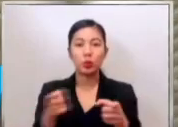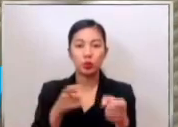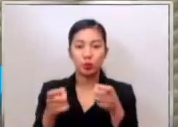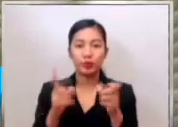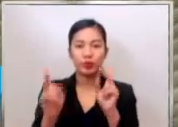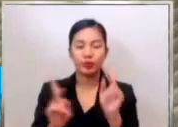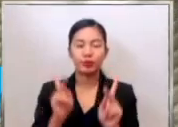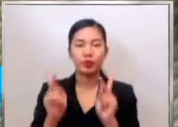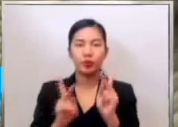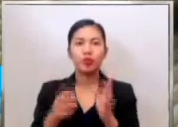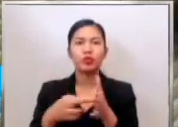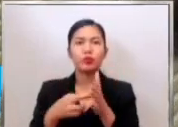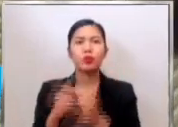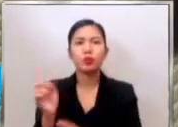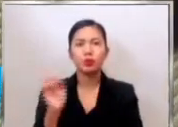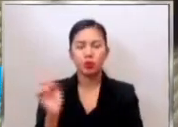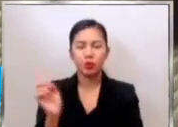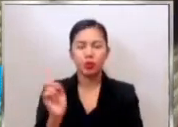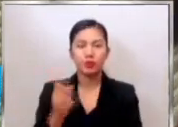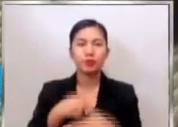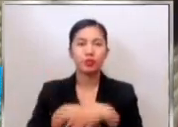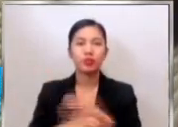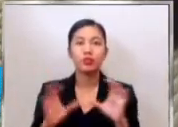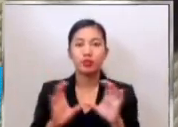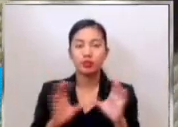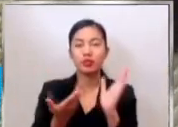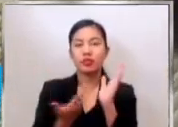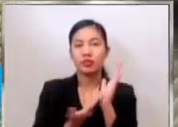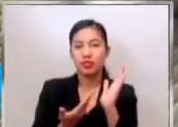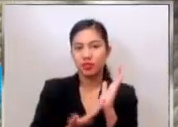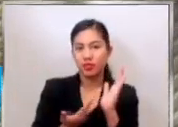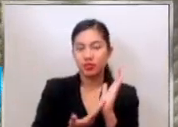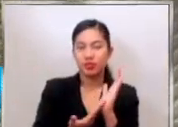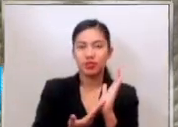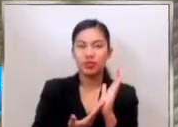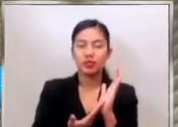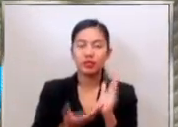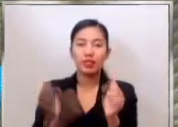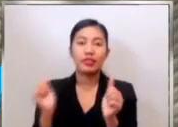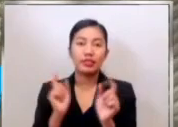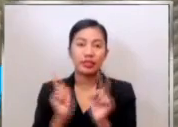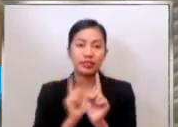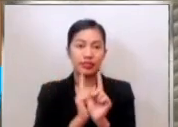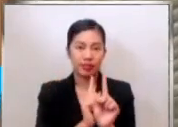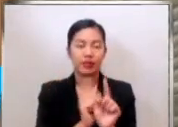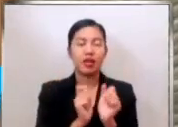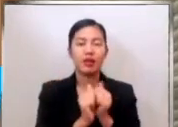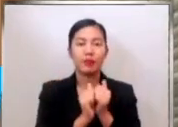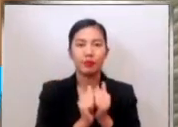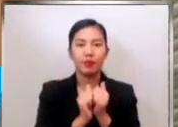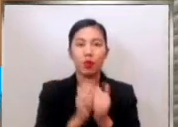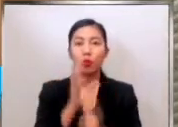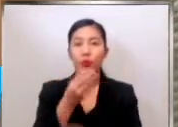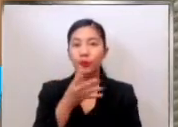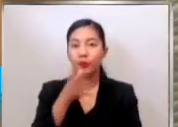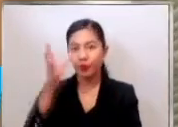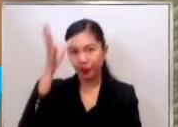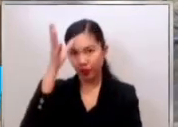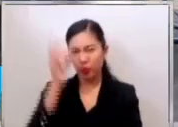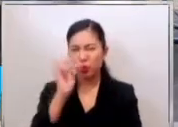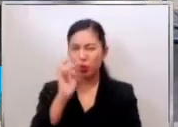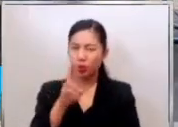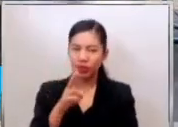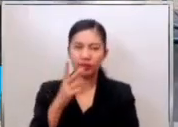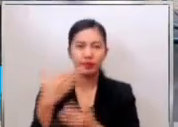o anumang dokumentong patunay na ang kasama ng bata ay kanyang magulang o guardian. Ito na ang phase 2 ng pediatric